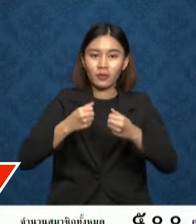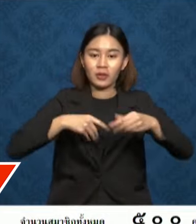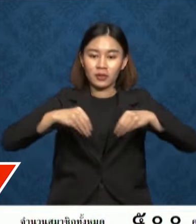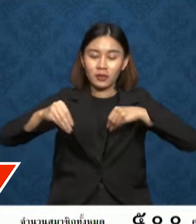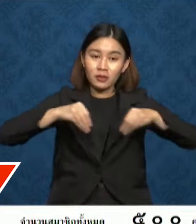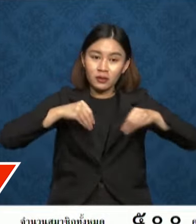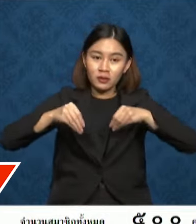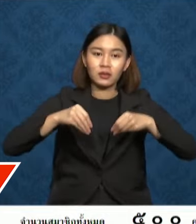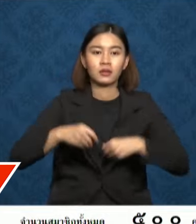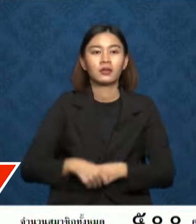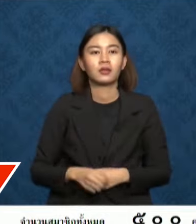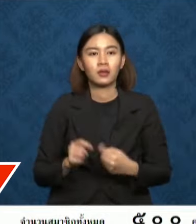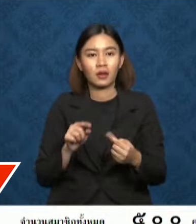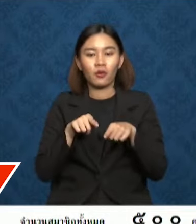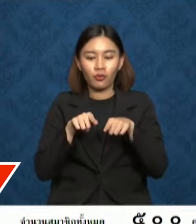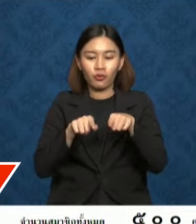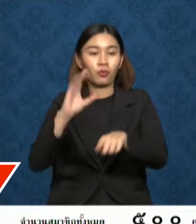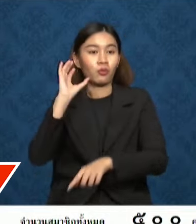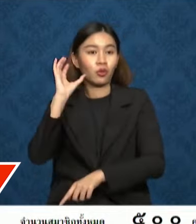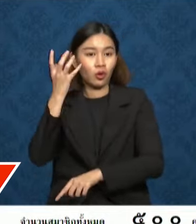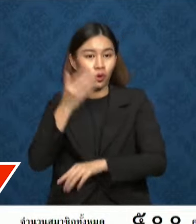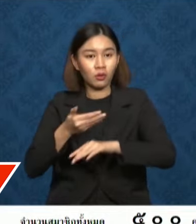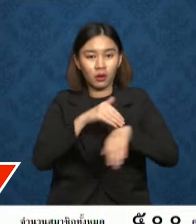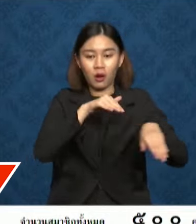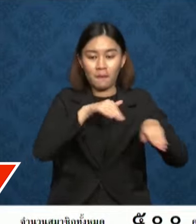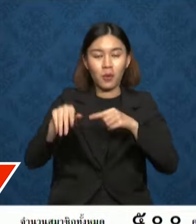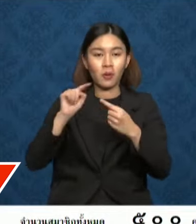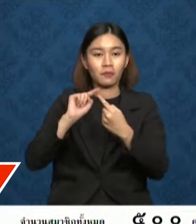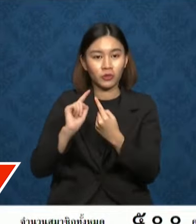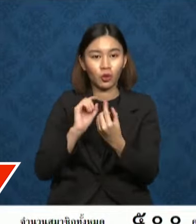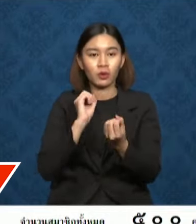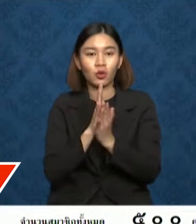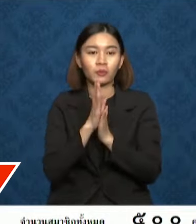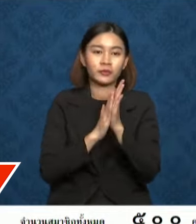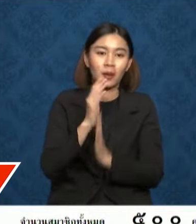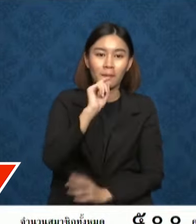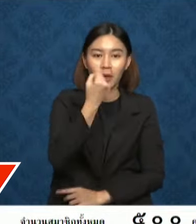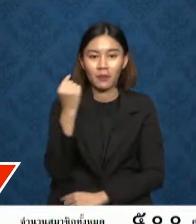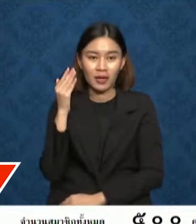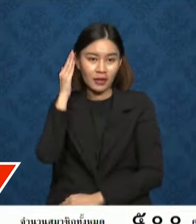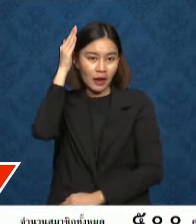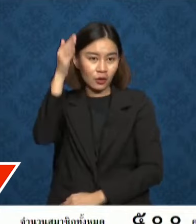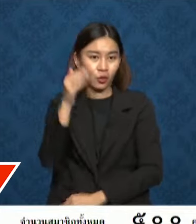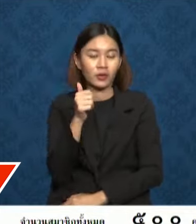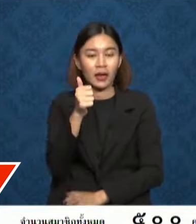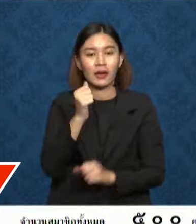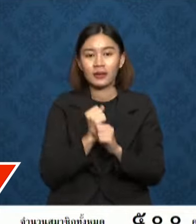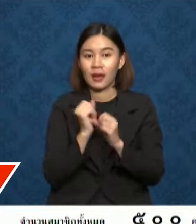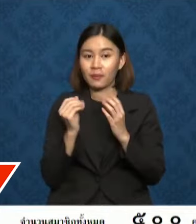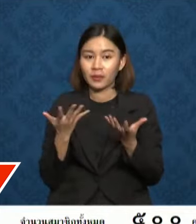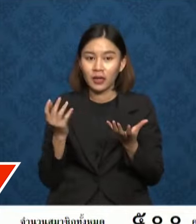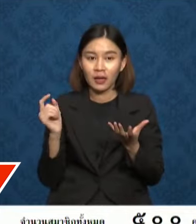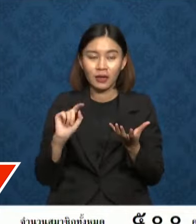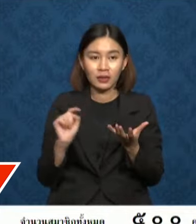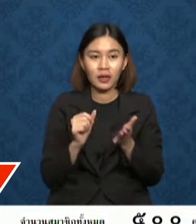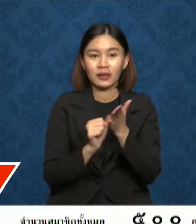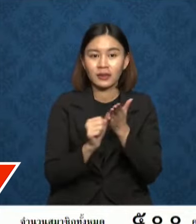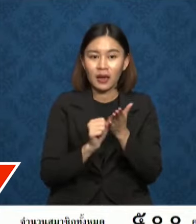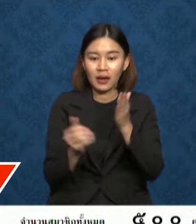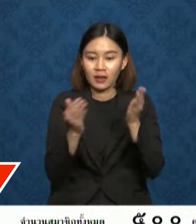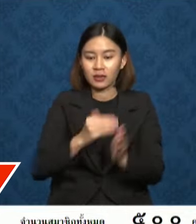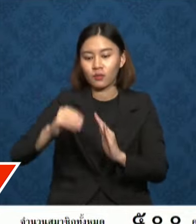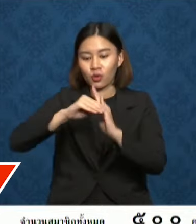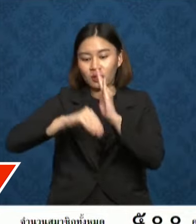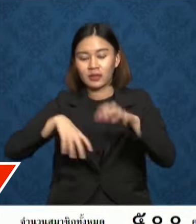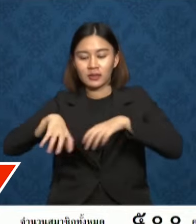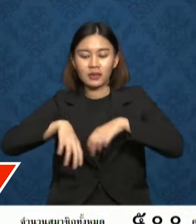ืดหุ่นเท่าทันโลก พร้อมรับมือต่อสถานการณและความทาไยใหมๆในอนาคตครับทำอย่างไรใหเราสามารปรับปรงกระบวน